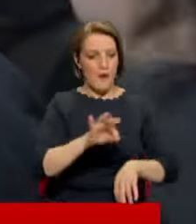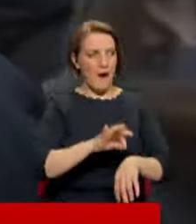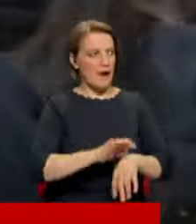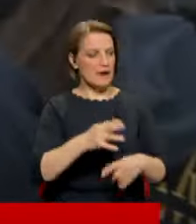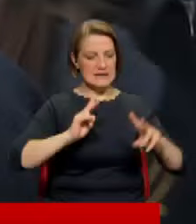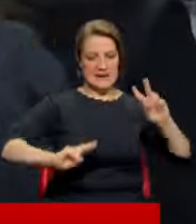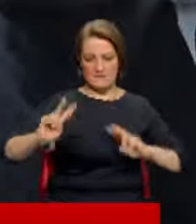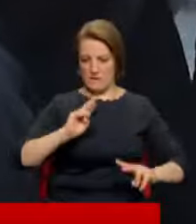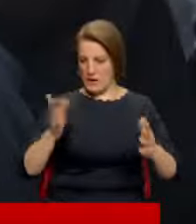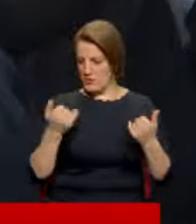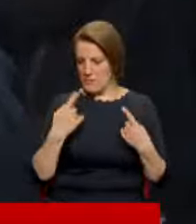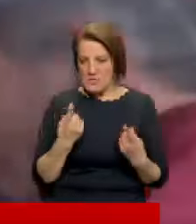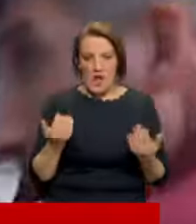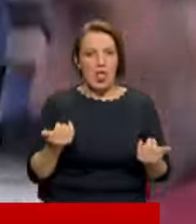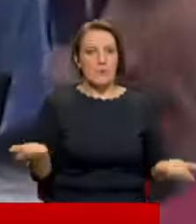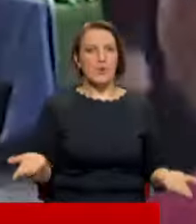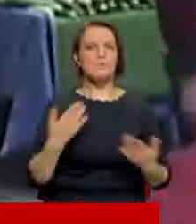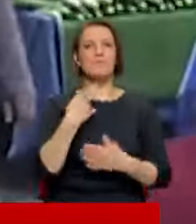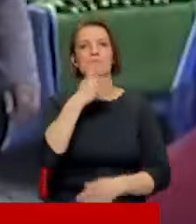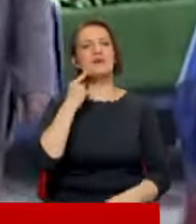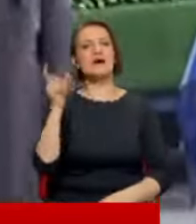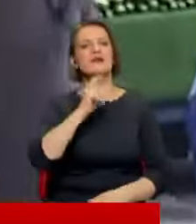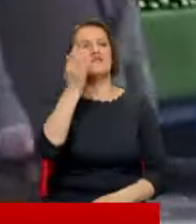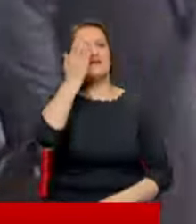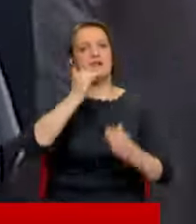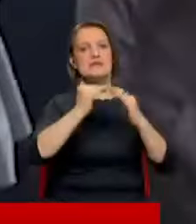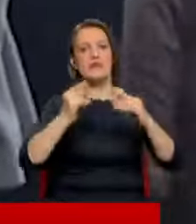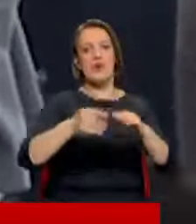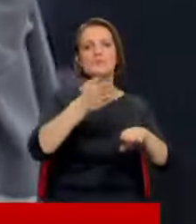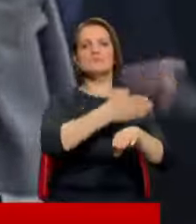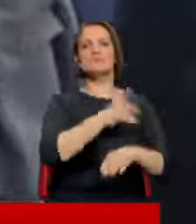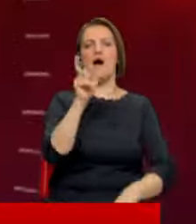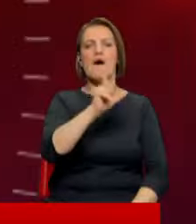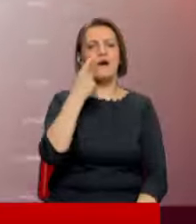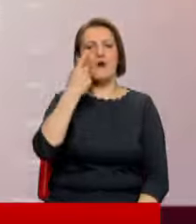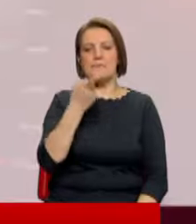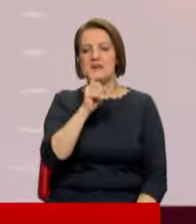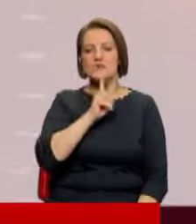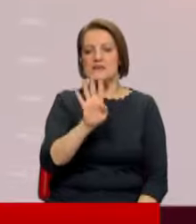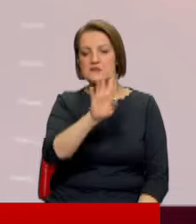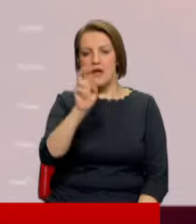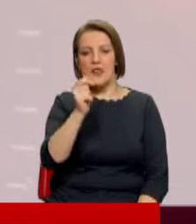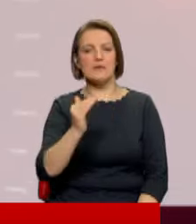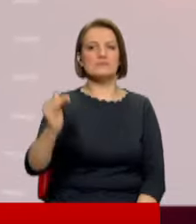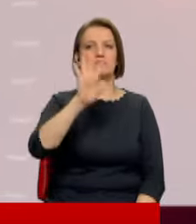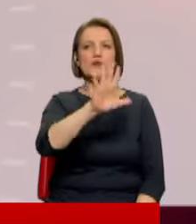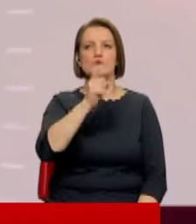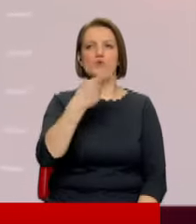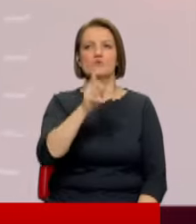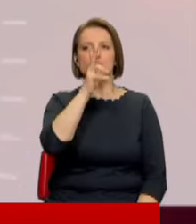üstüme kıyafet alacağım bir şey alamıyorum Mayıs ayında yoksulluk sınırı da önceki aya göre 1148 lira arttı